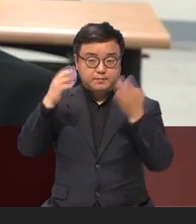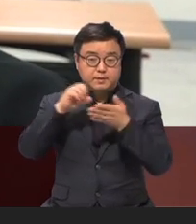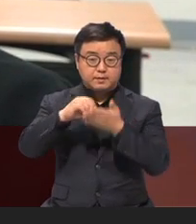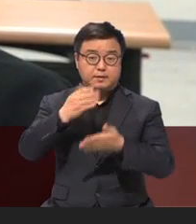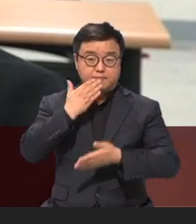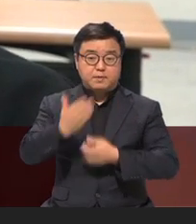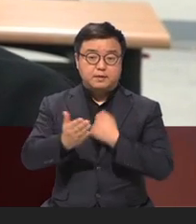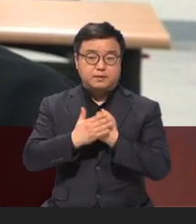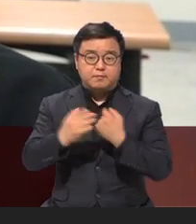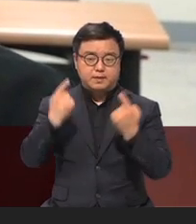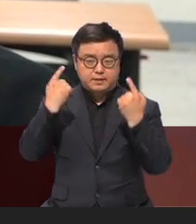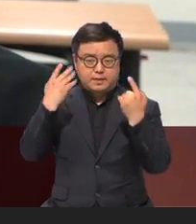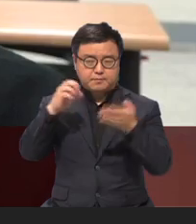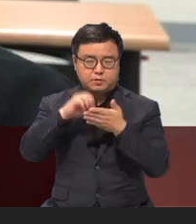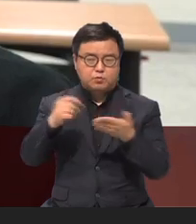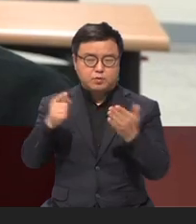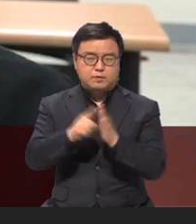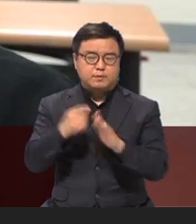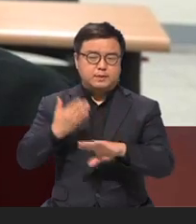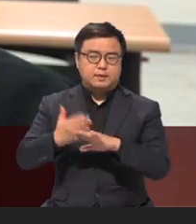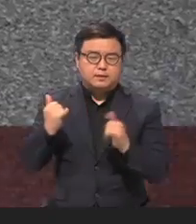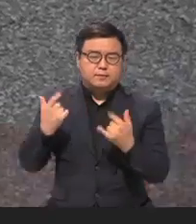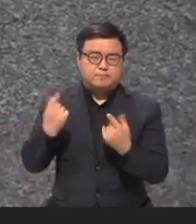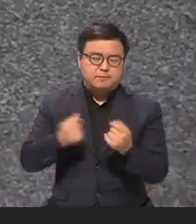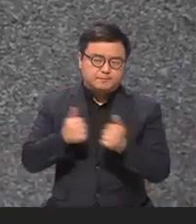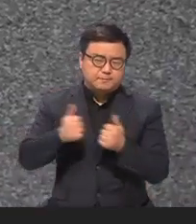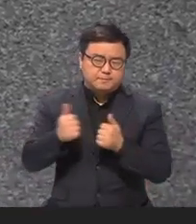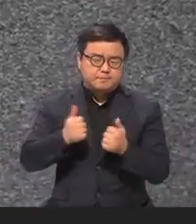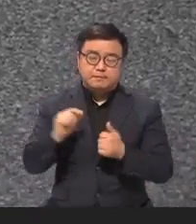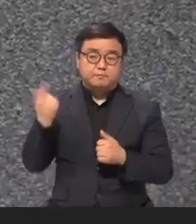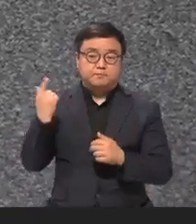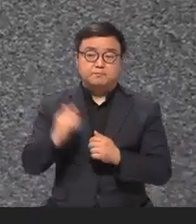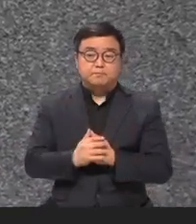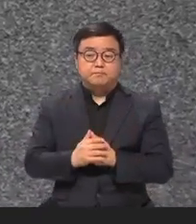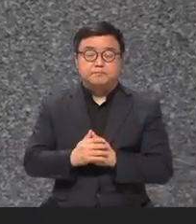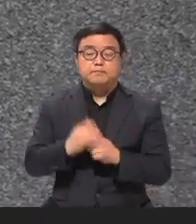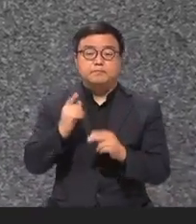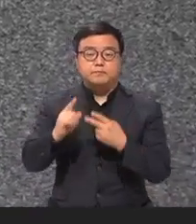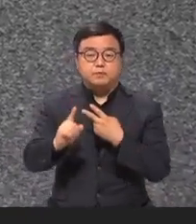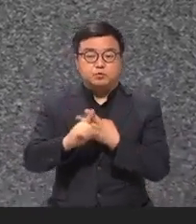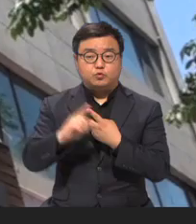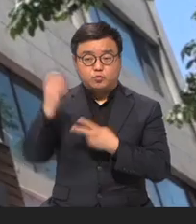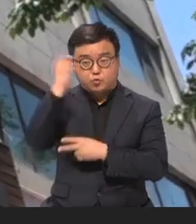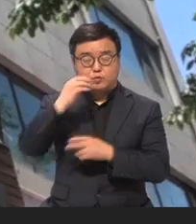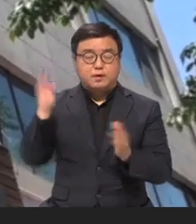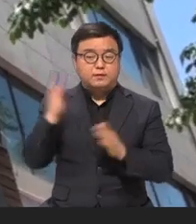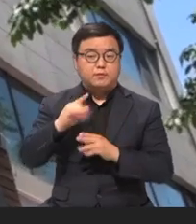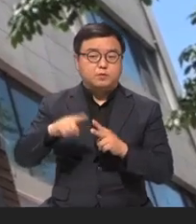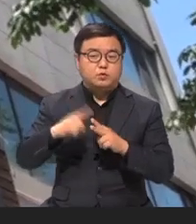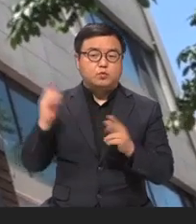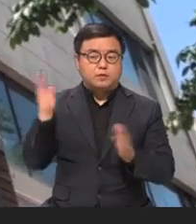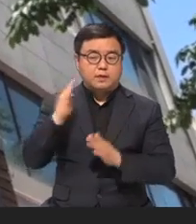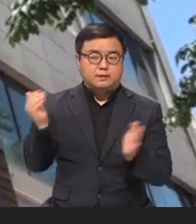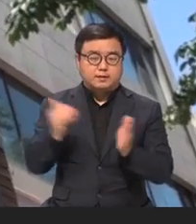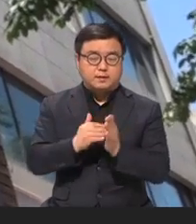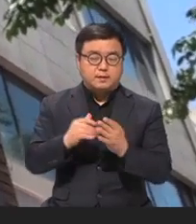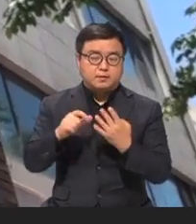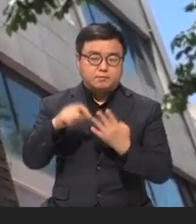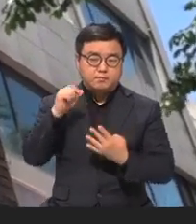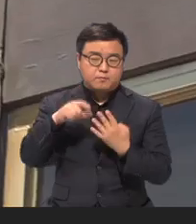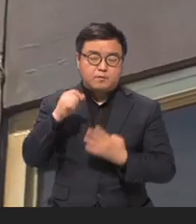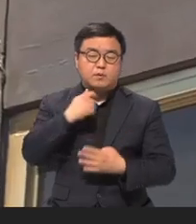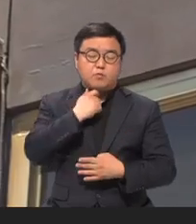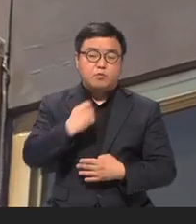가려고 남준처럼 발버둥 치진 않습니다. 중고등학생은 물론이고 초등학생이 뽑은 장래희망